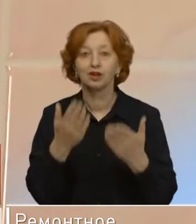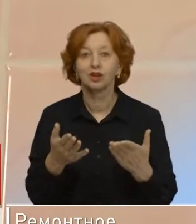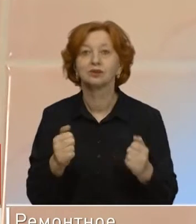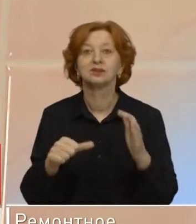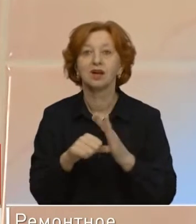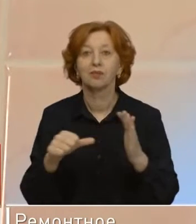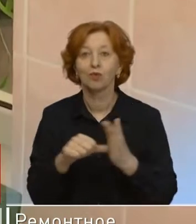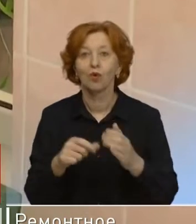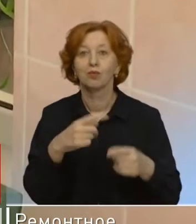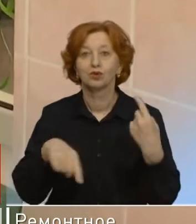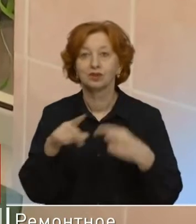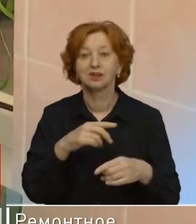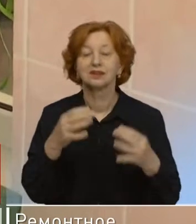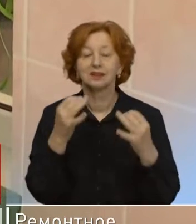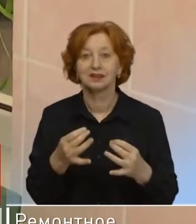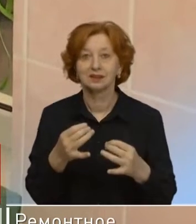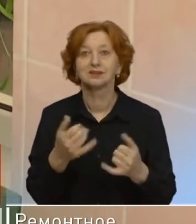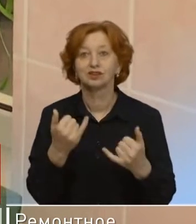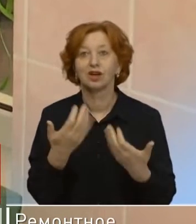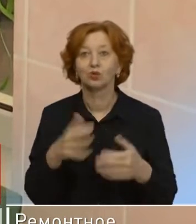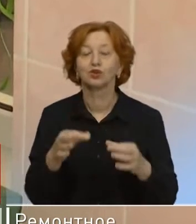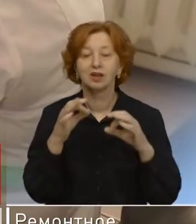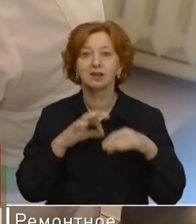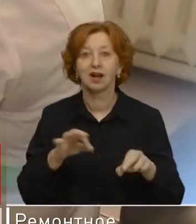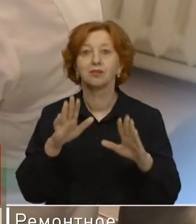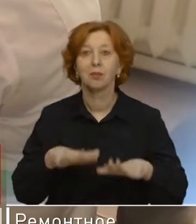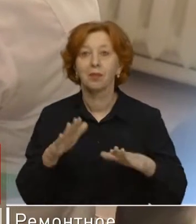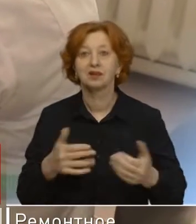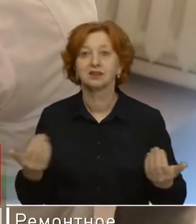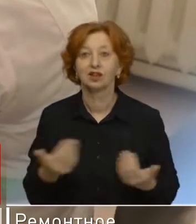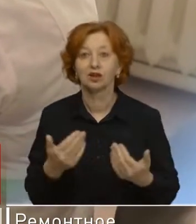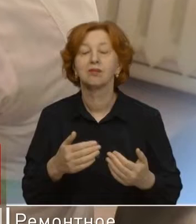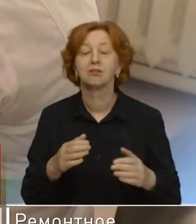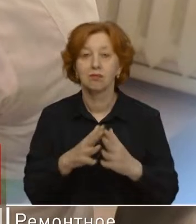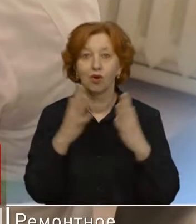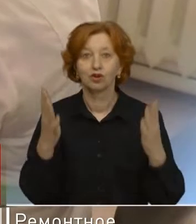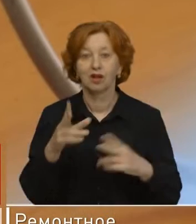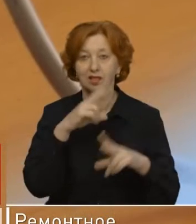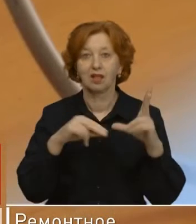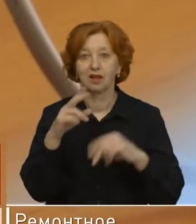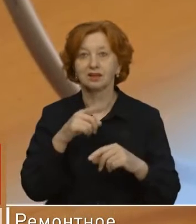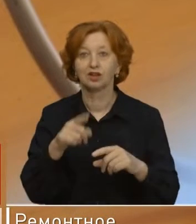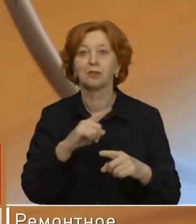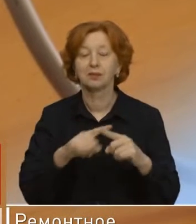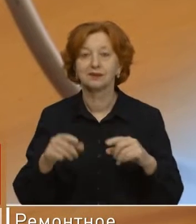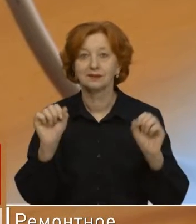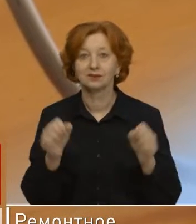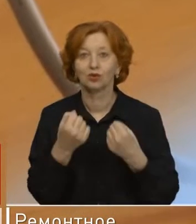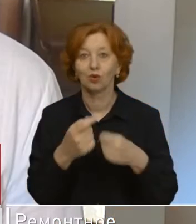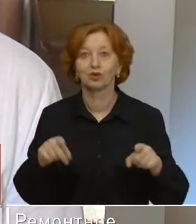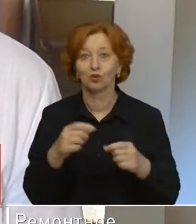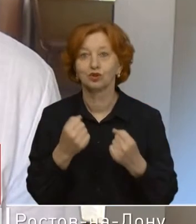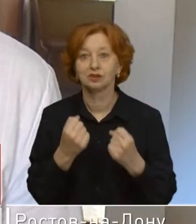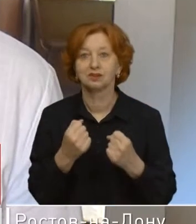села Киевка и хутора Раздольного. На новый медтранспорт местные жители возлагают большие надежды, ведь быстрота тоже залог